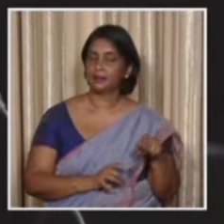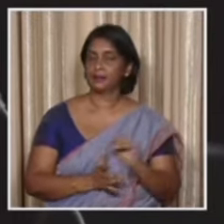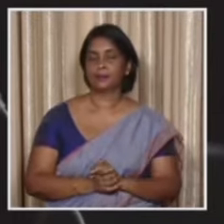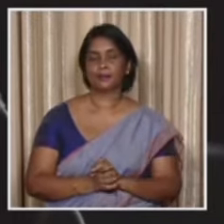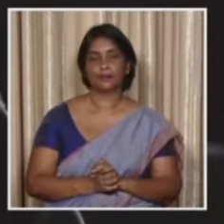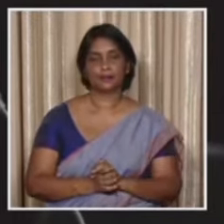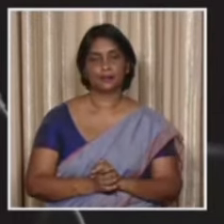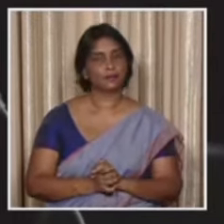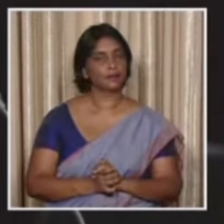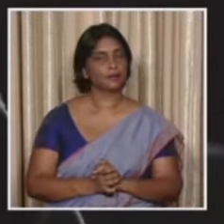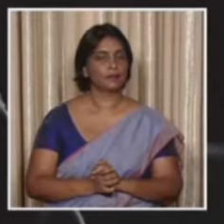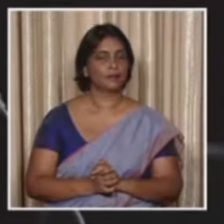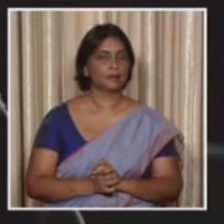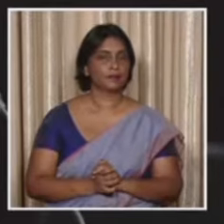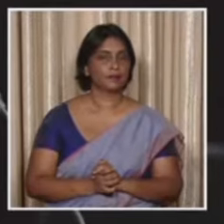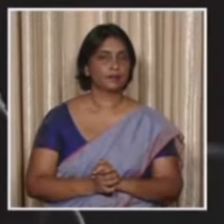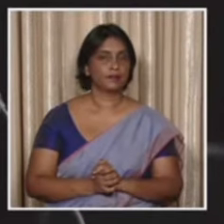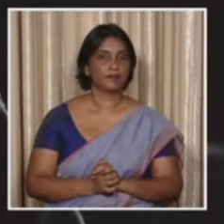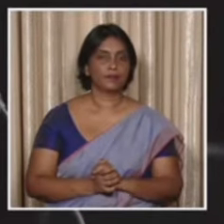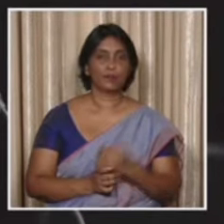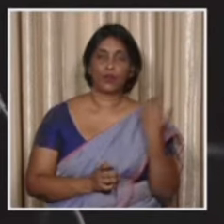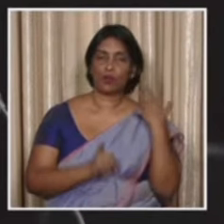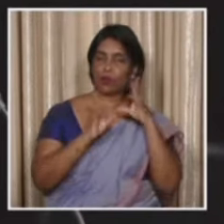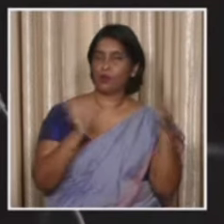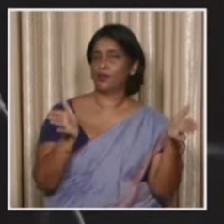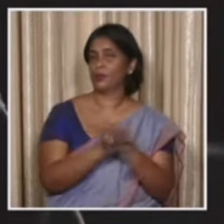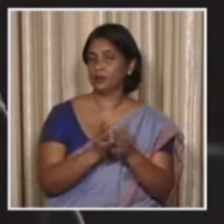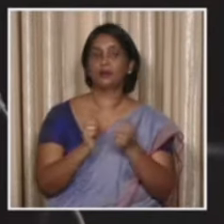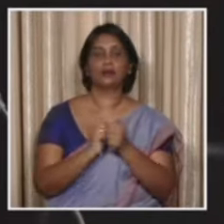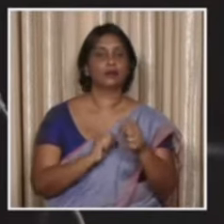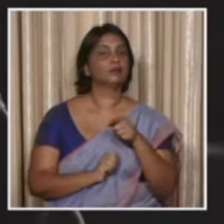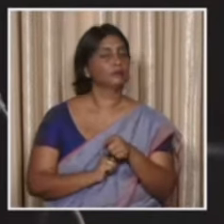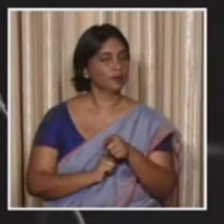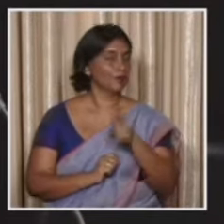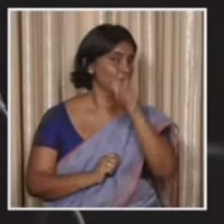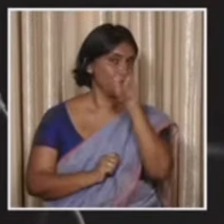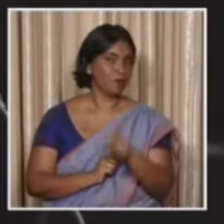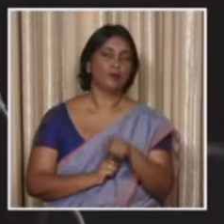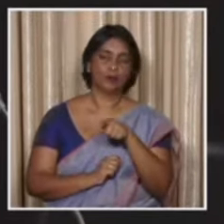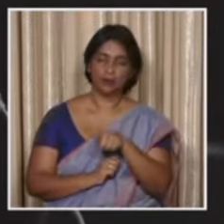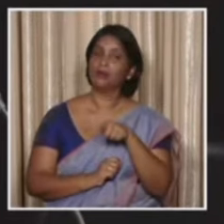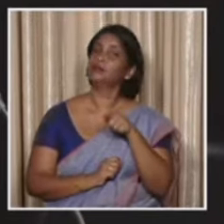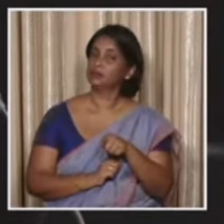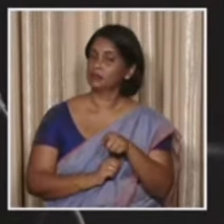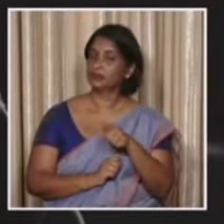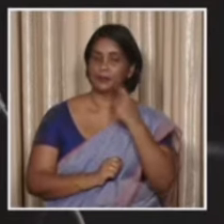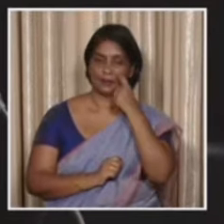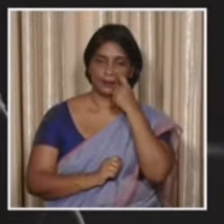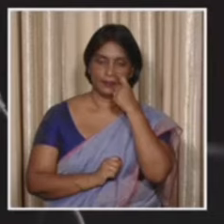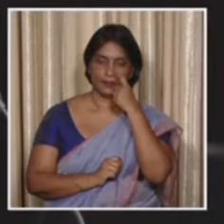அந்த கட்டுக்கம்பல ஆசனத்தை காமினி ஜெயவிக்ரம பெரேரா அவர்கள் முதலமைச்சராக இருந்த போதும் அதற்கு